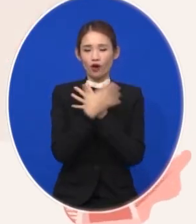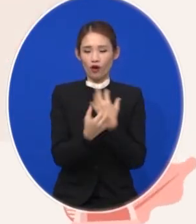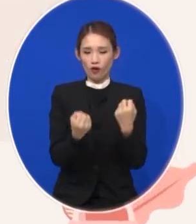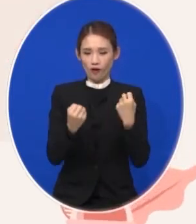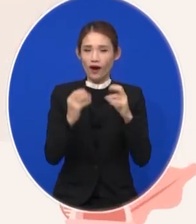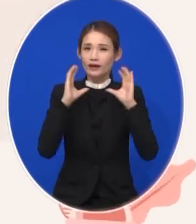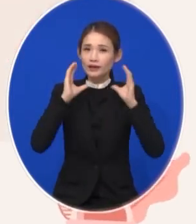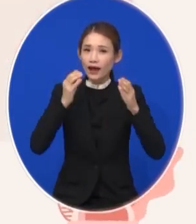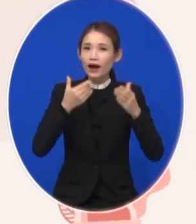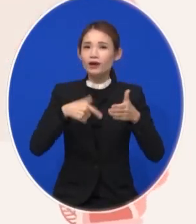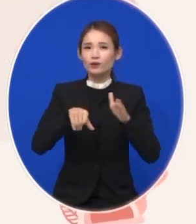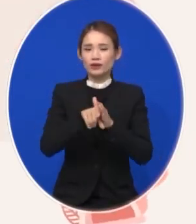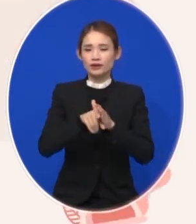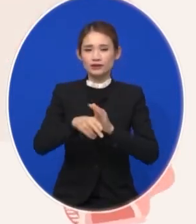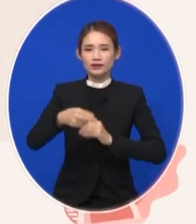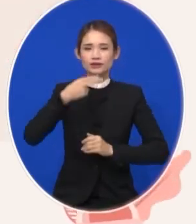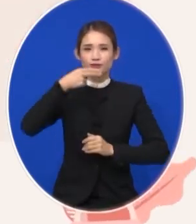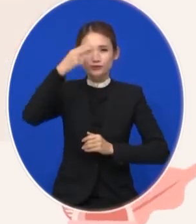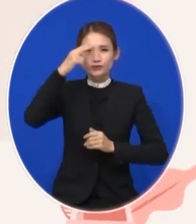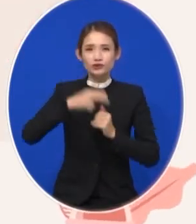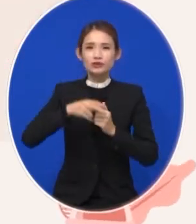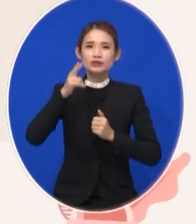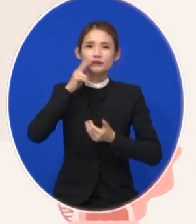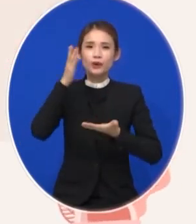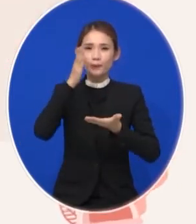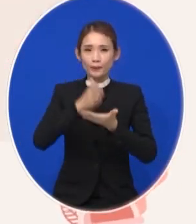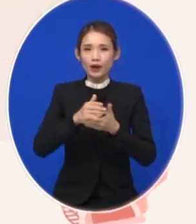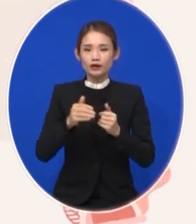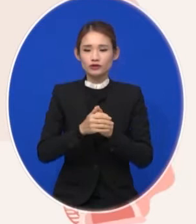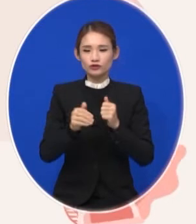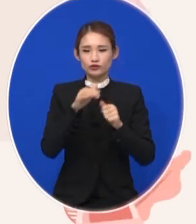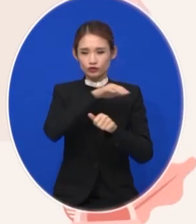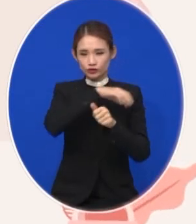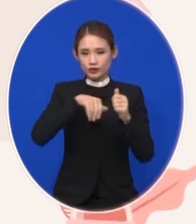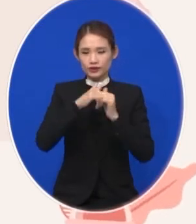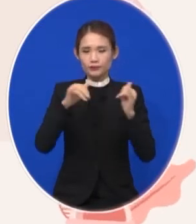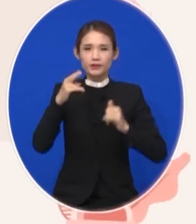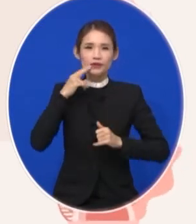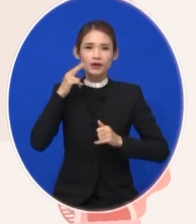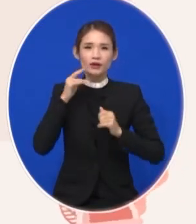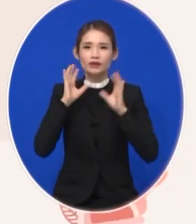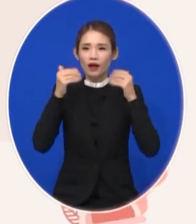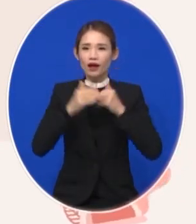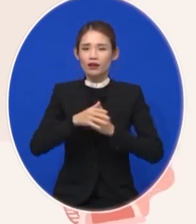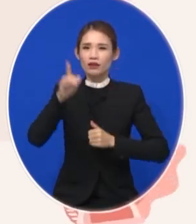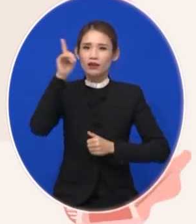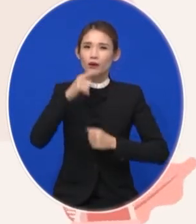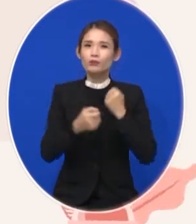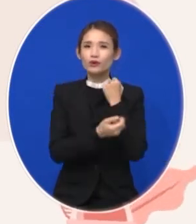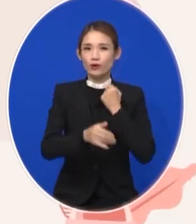태아를 위해 음주 흡연하지 마세요. 주위 사람들의 담배 연기도 태아에게 안 좋아요.